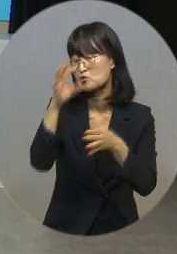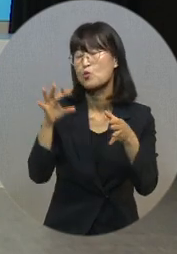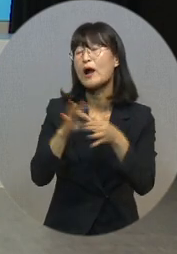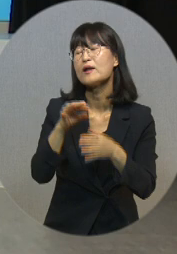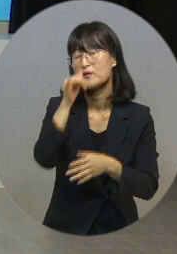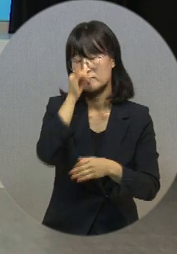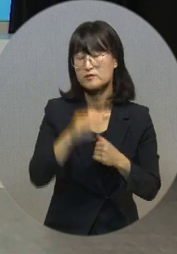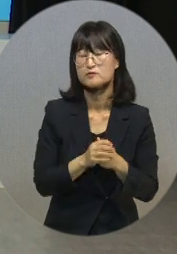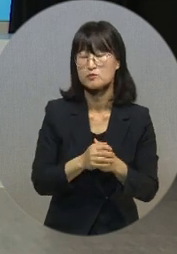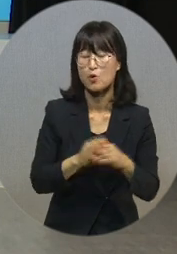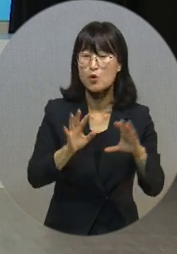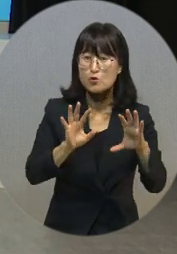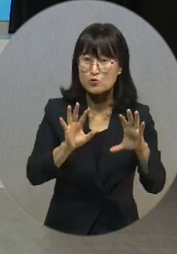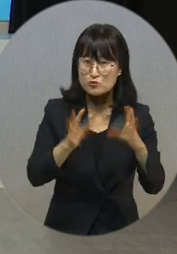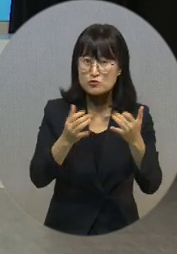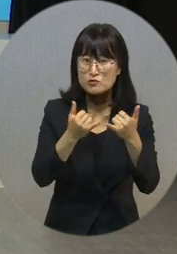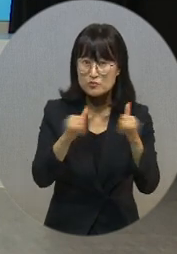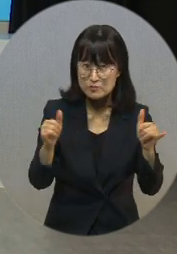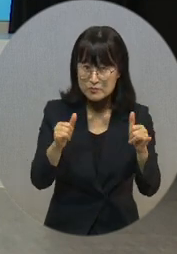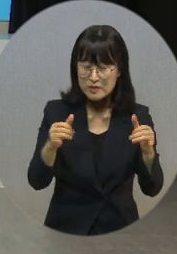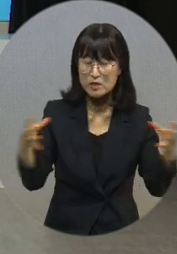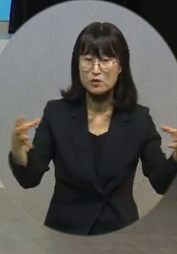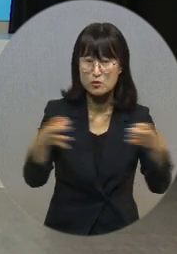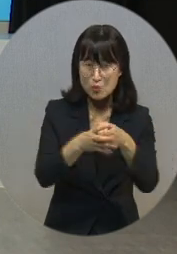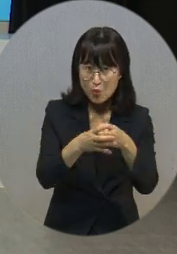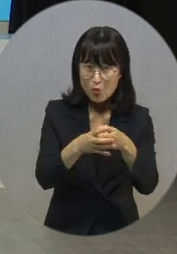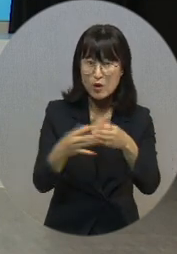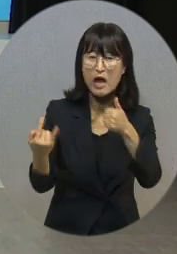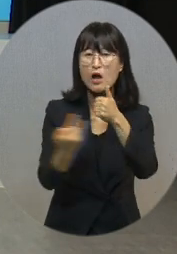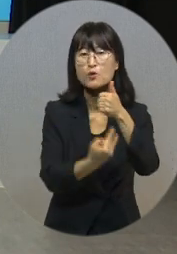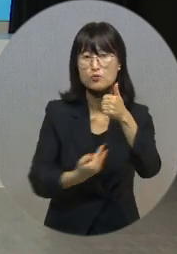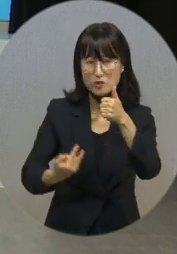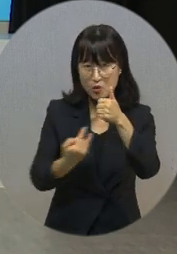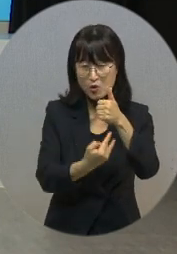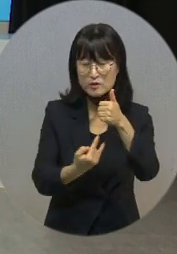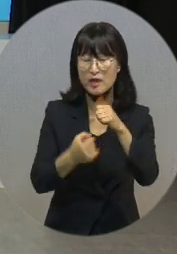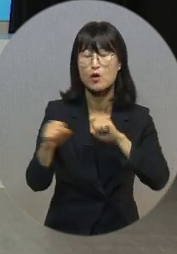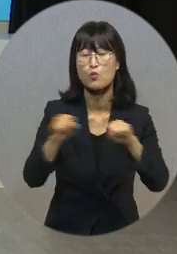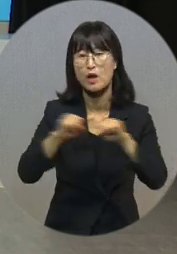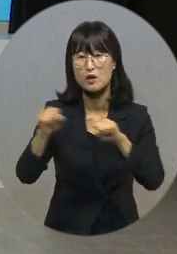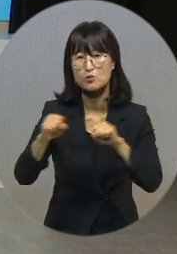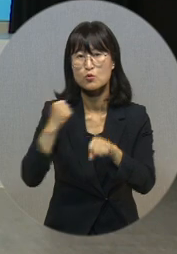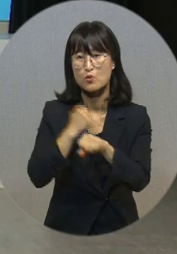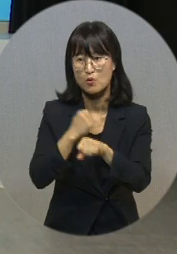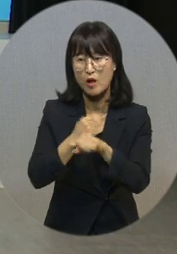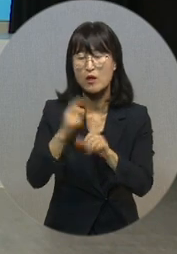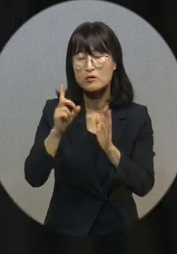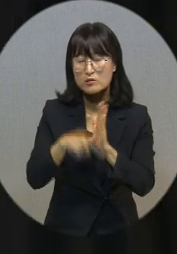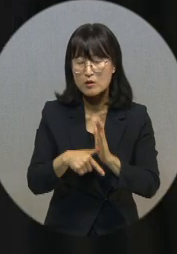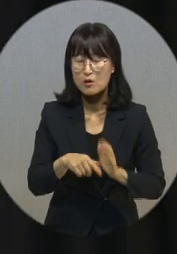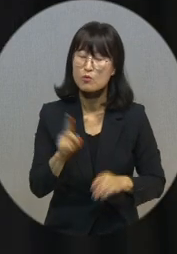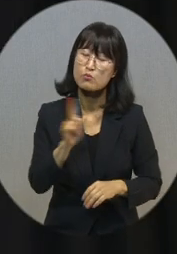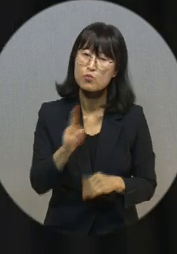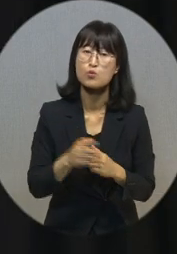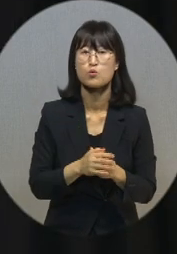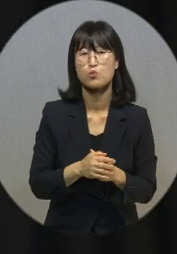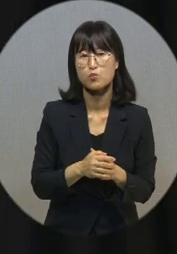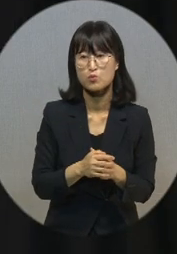이제 국민통합위원회 장애인 이동편의 증진 특별위원회 위원으로 활동할 때도 네. 그런 부분이 있었습니다. 왜